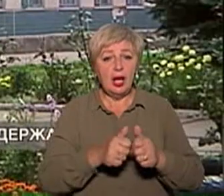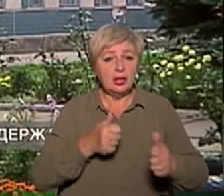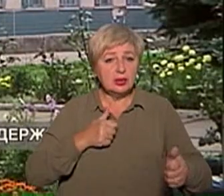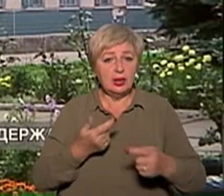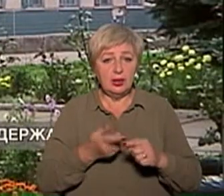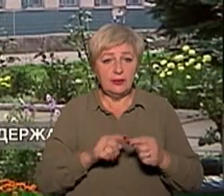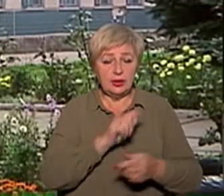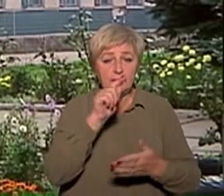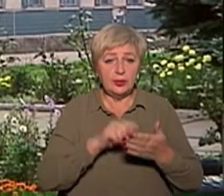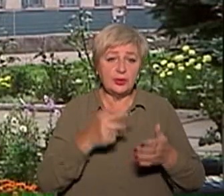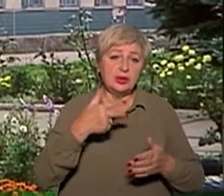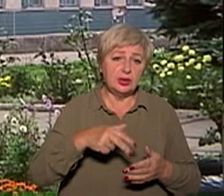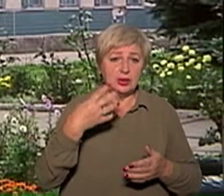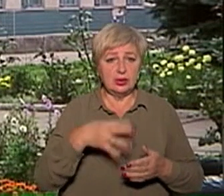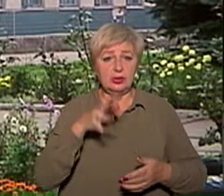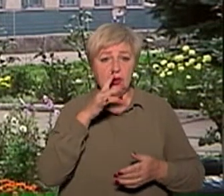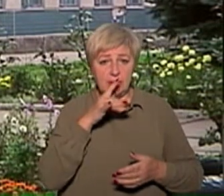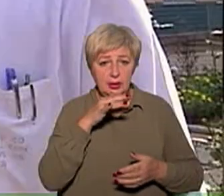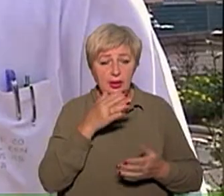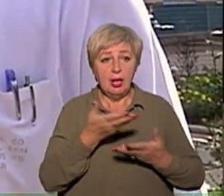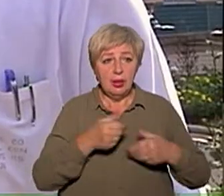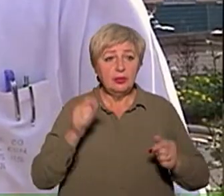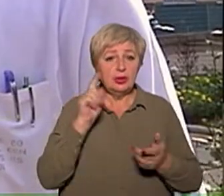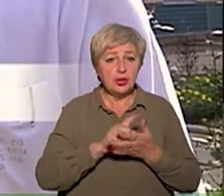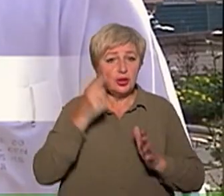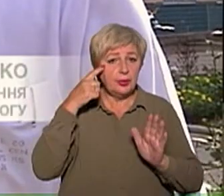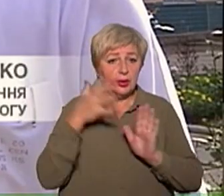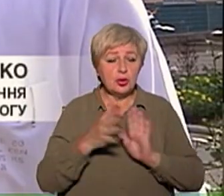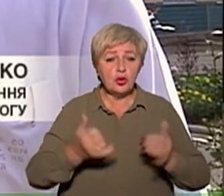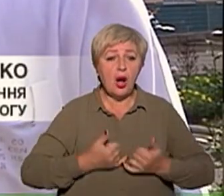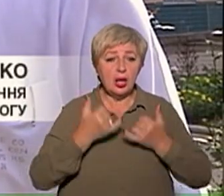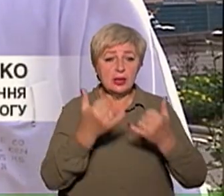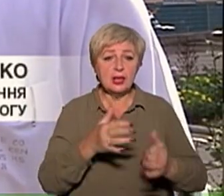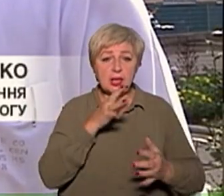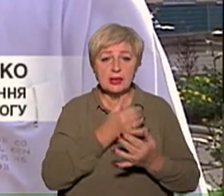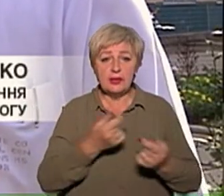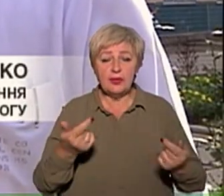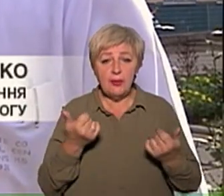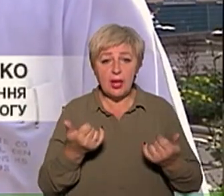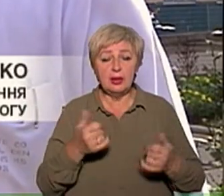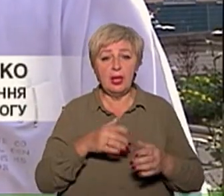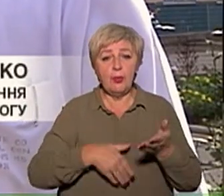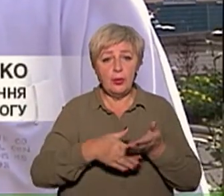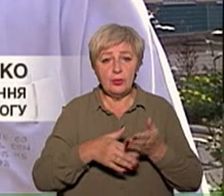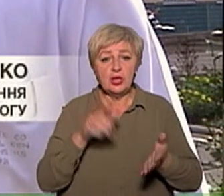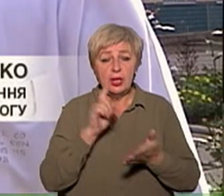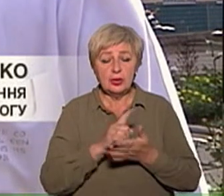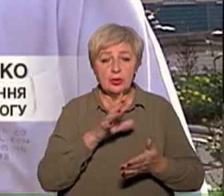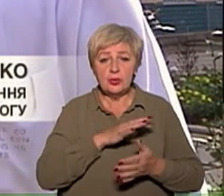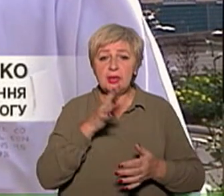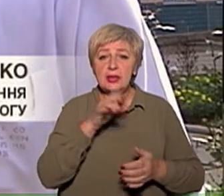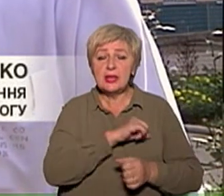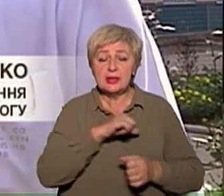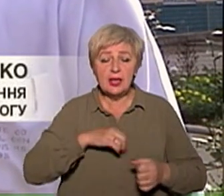30-40 років від світових держав. Ви повинні розуміти, що оказання сучасної допомоги має бути на самих сучасних медичних